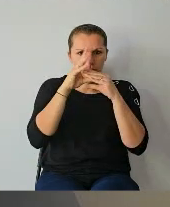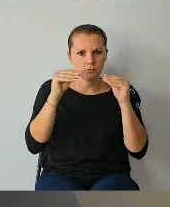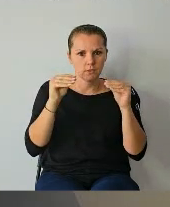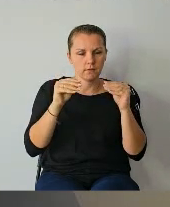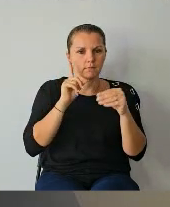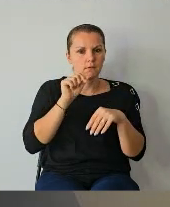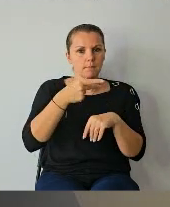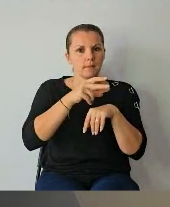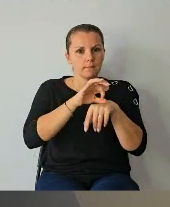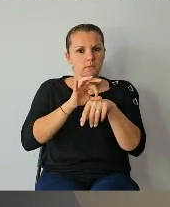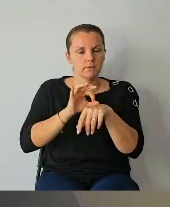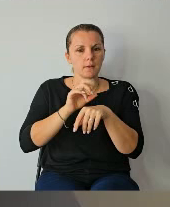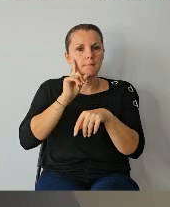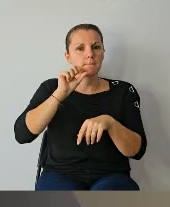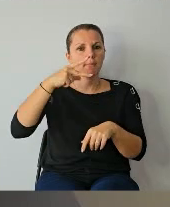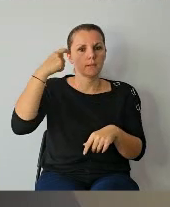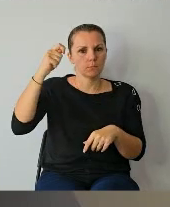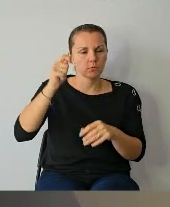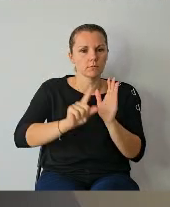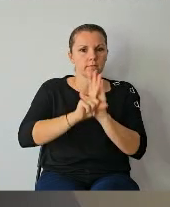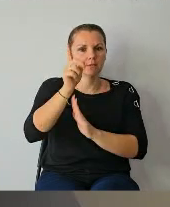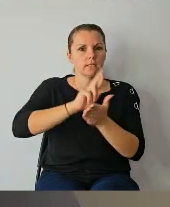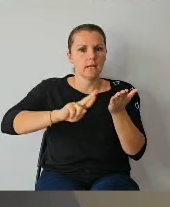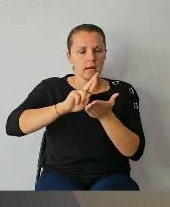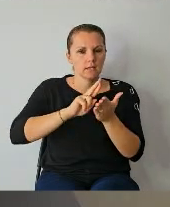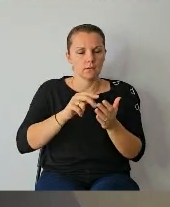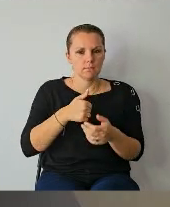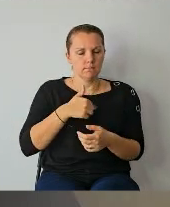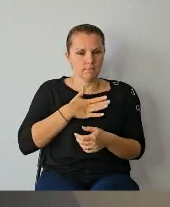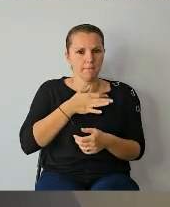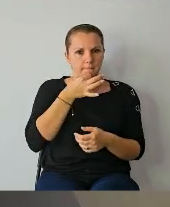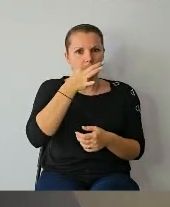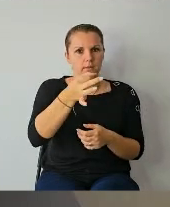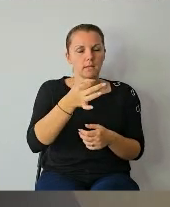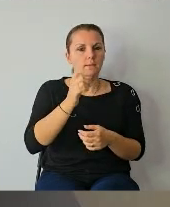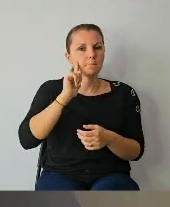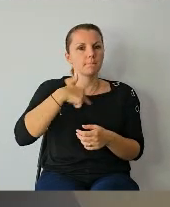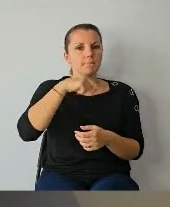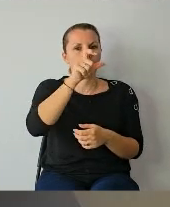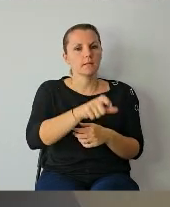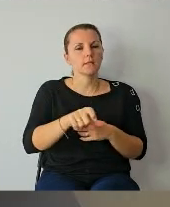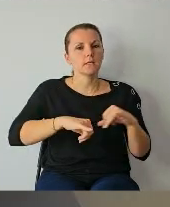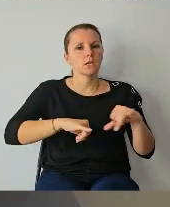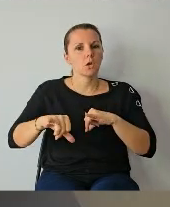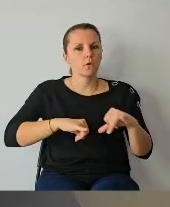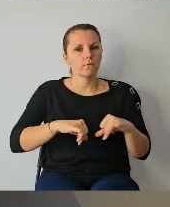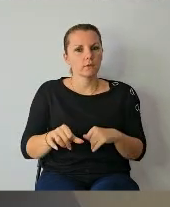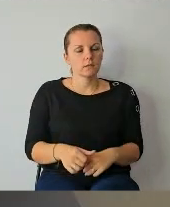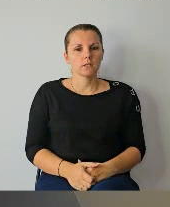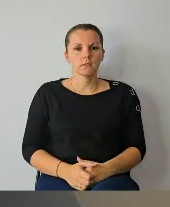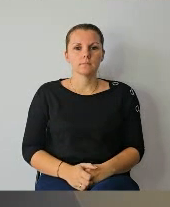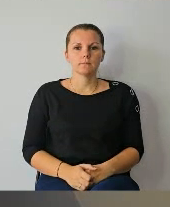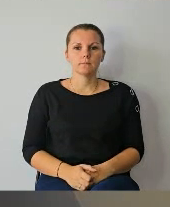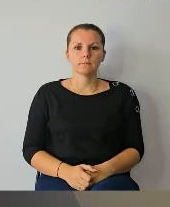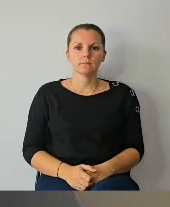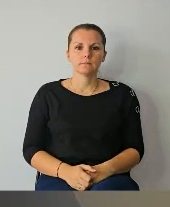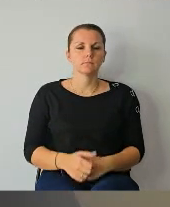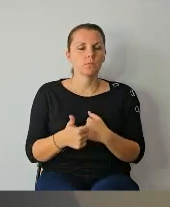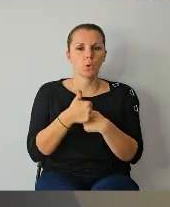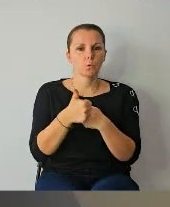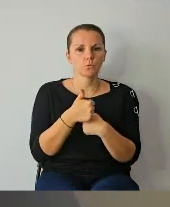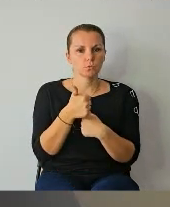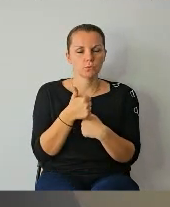Szanowny panie przewodniczący, panie burmistrzu, wysoka rado. Ja mam pytanie do pani kierownik. Tutaj